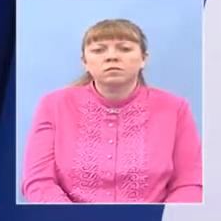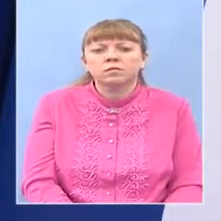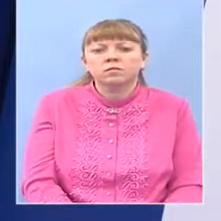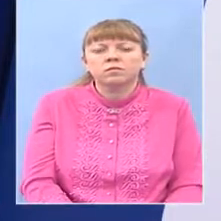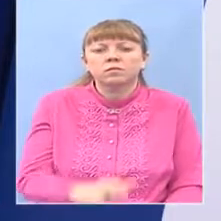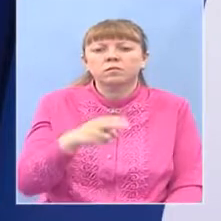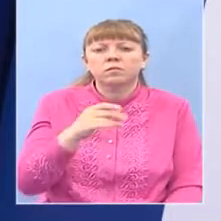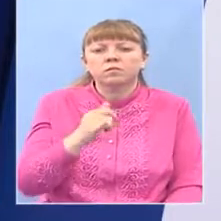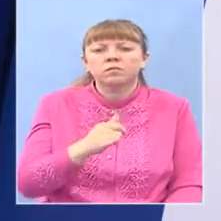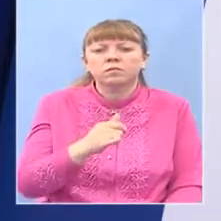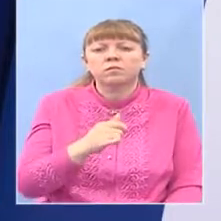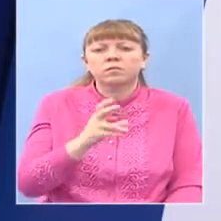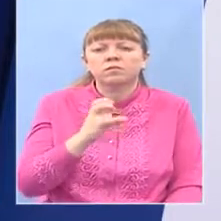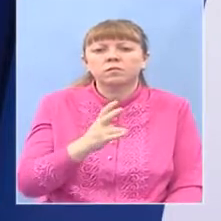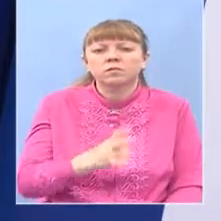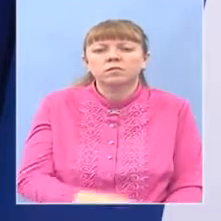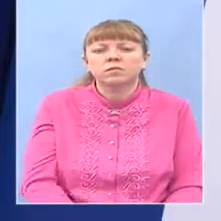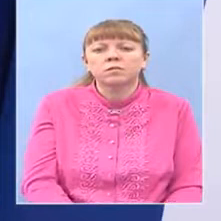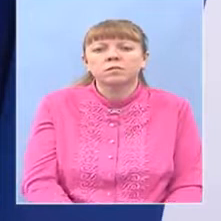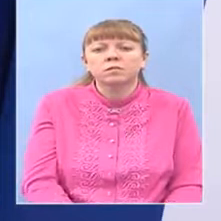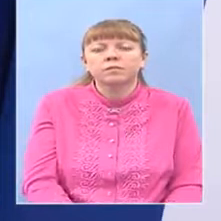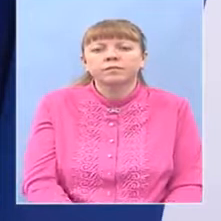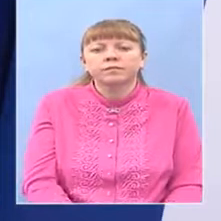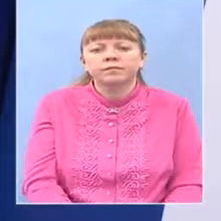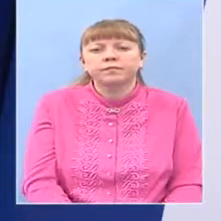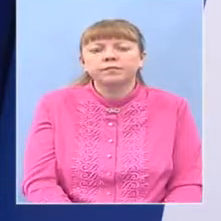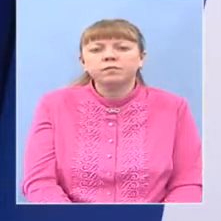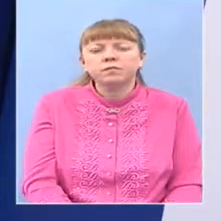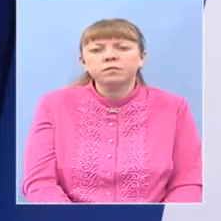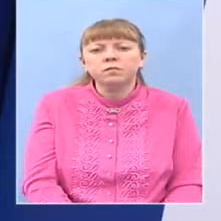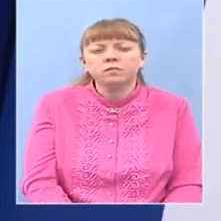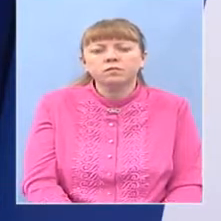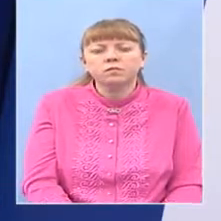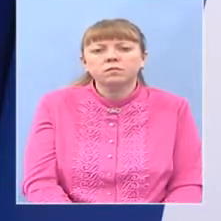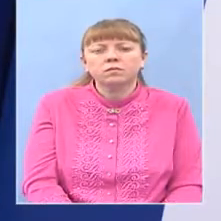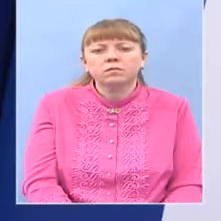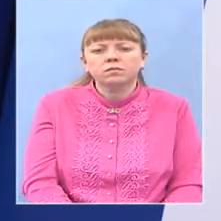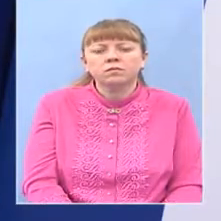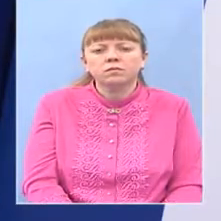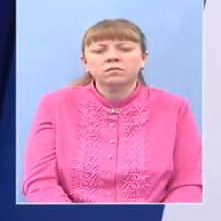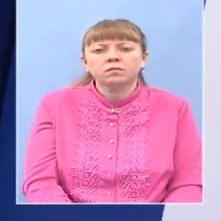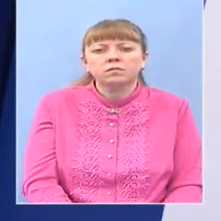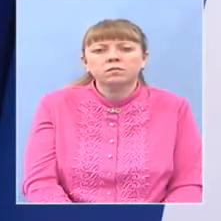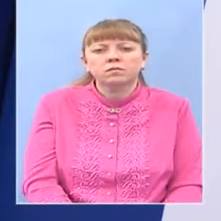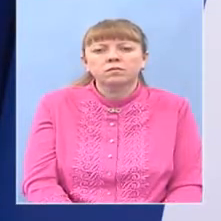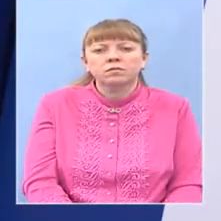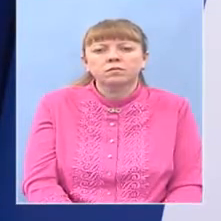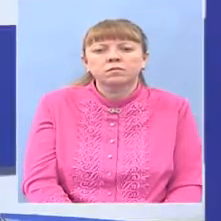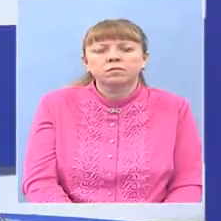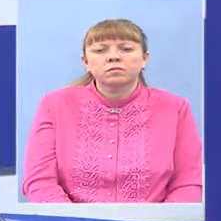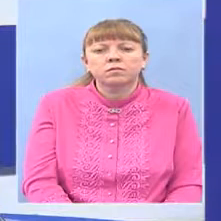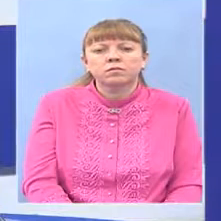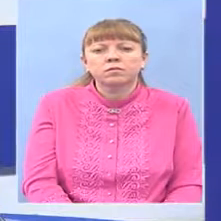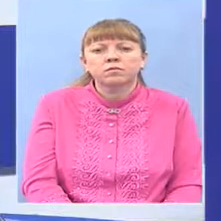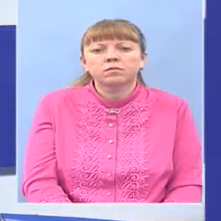городу, по районам он должен располагаться. И тогда, конечно, о нем узнают больше людей. Да, хорошо, вот